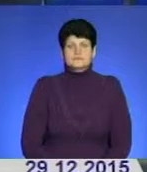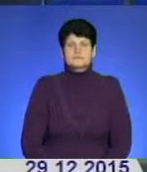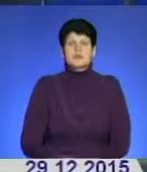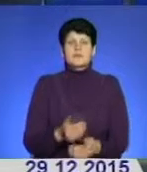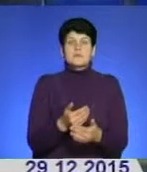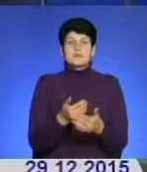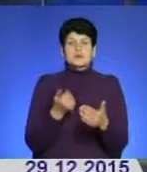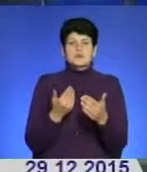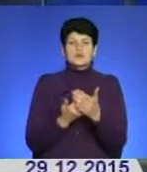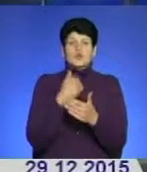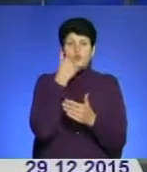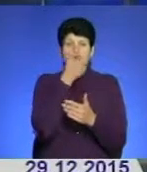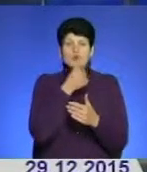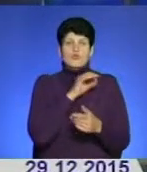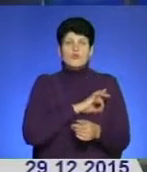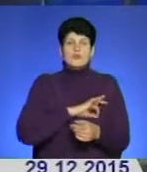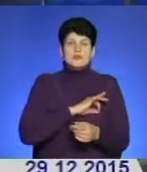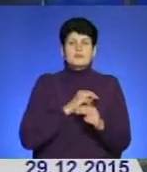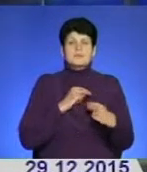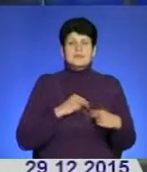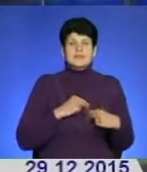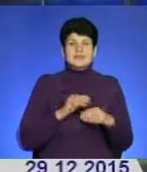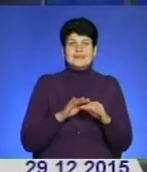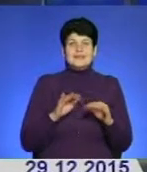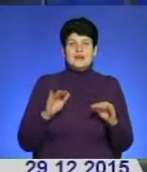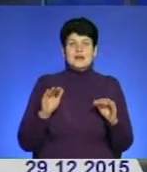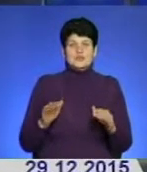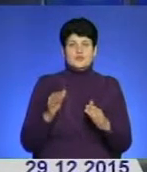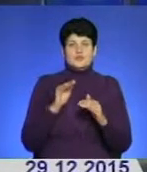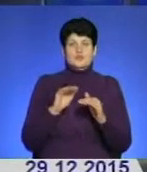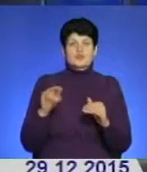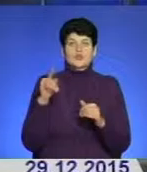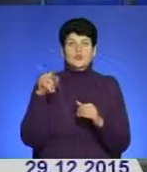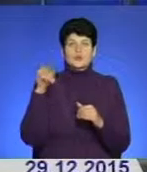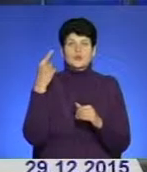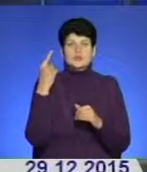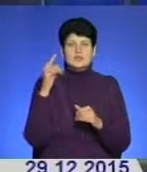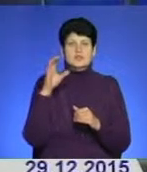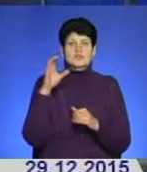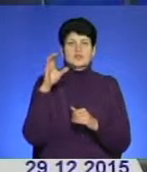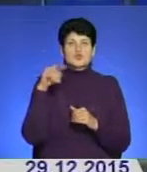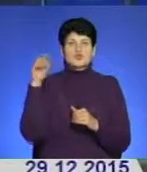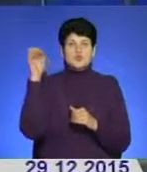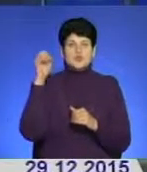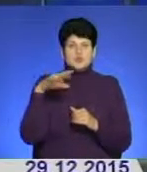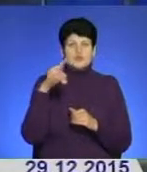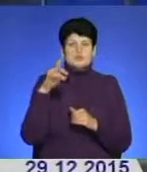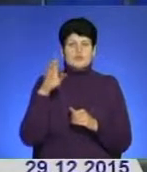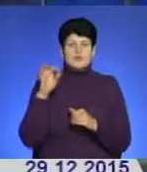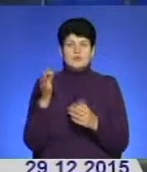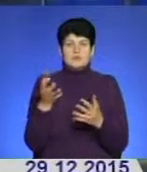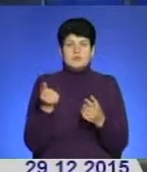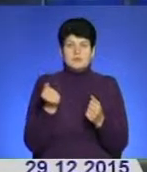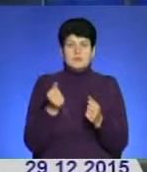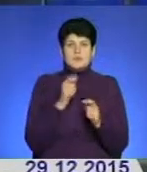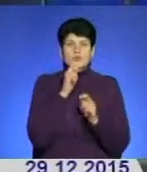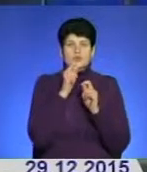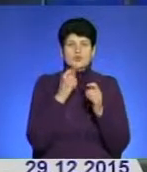Напередодні Нового року вихованці та працівники дитячого ясла-садочка номер 1 «Сонечко», що у Зборові, отримали незвичайний подарунок – новий